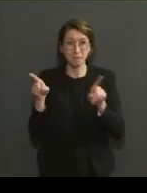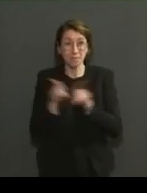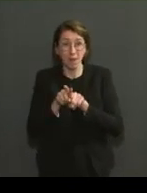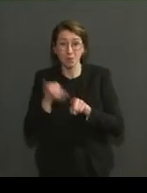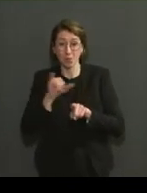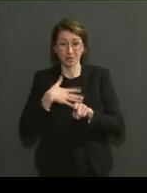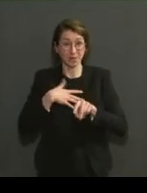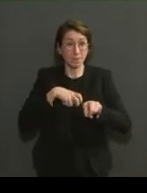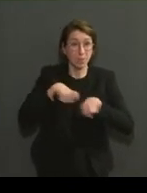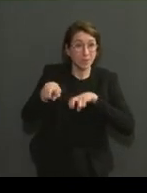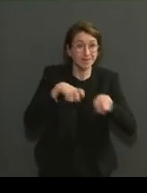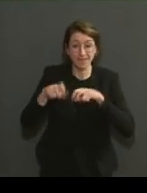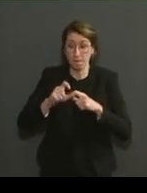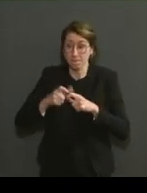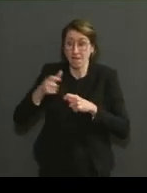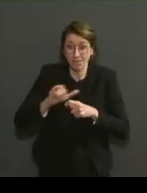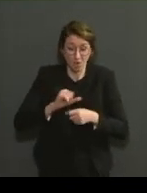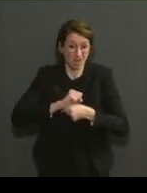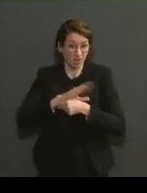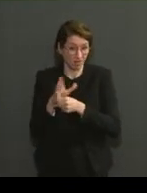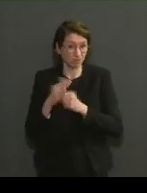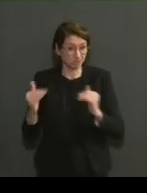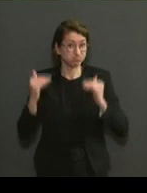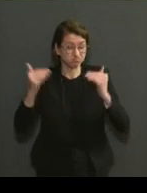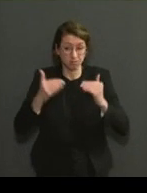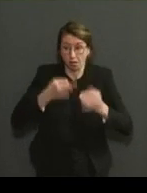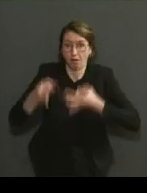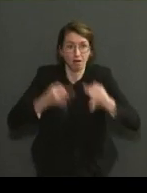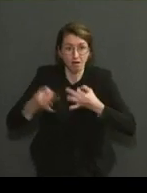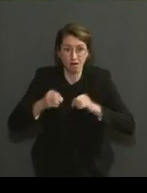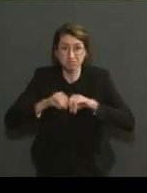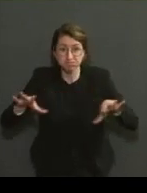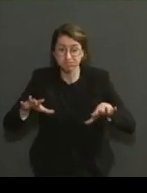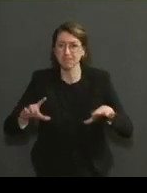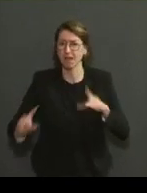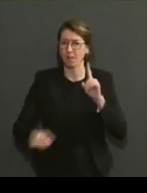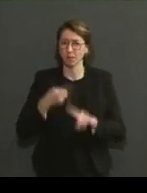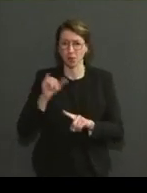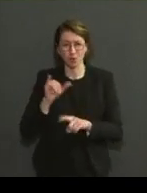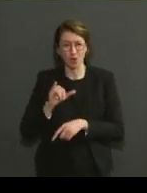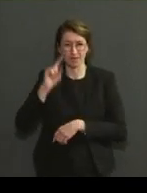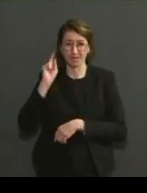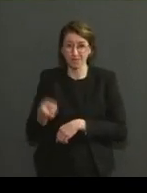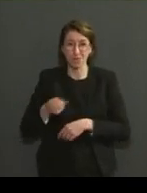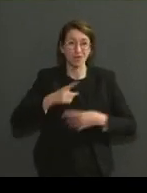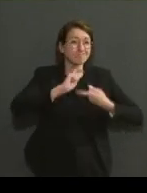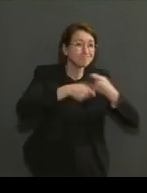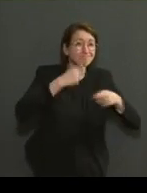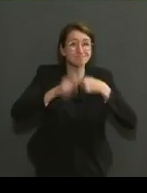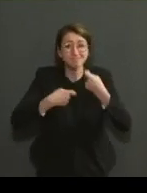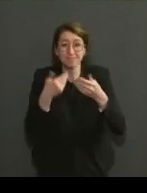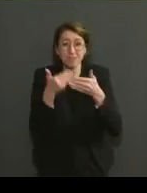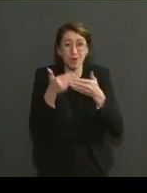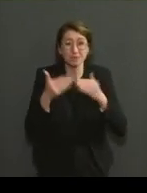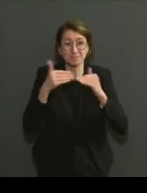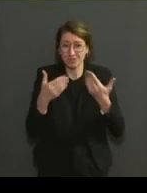insister sur l'importance de faire du shopping dans sa région, pas trop loin, de faire du télétravail, si possible, au